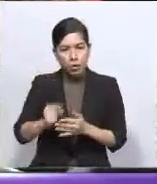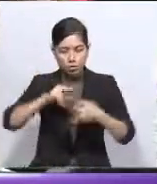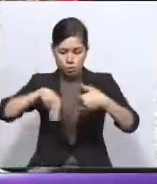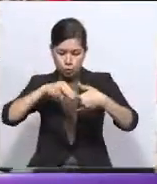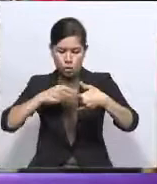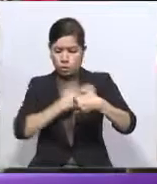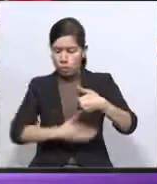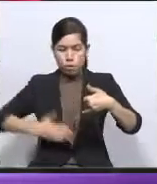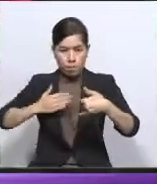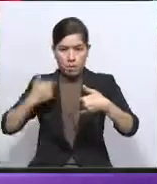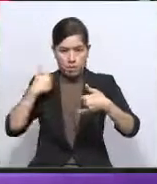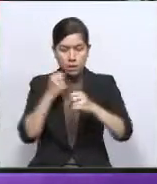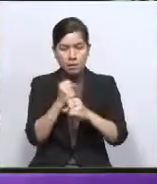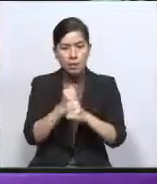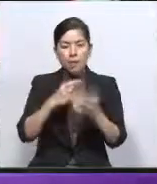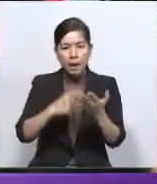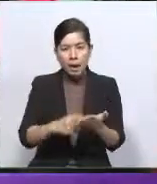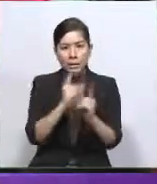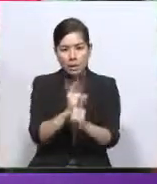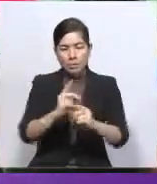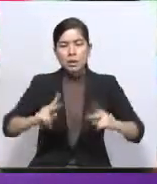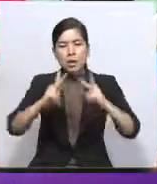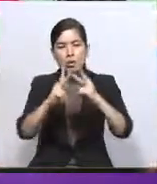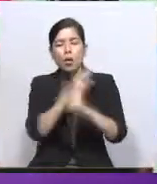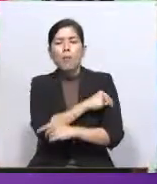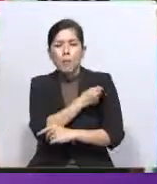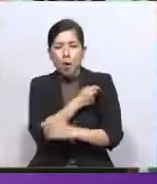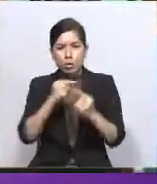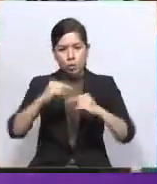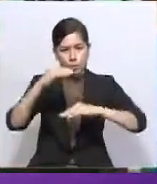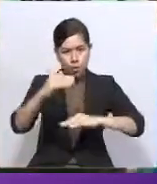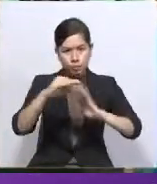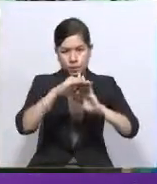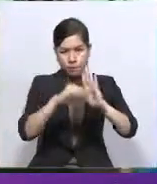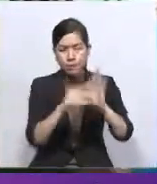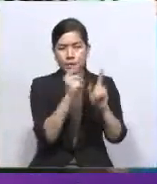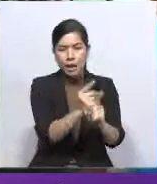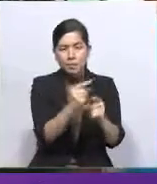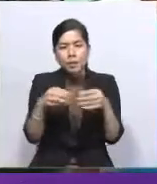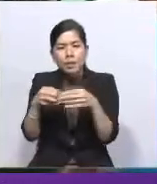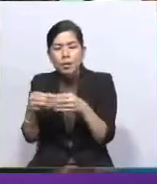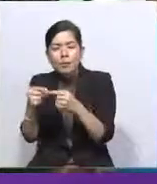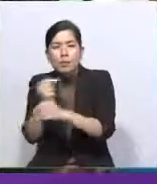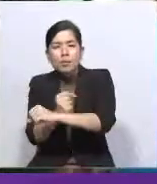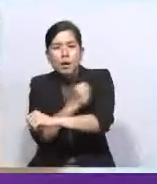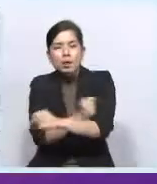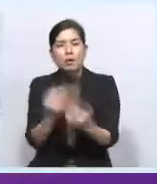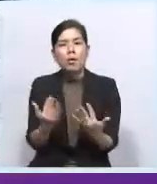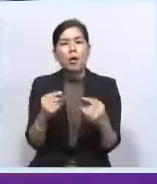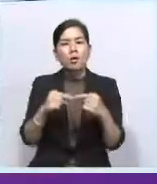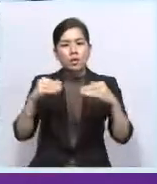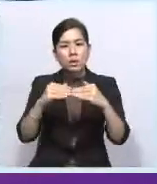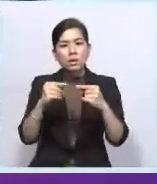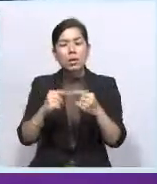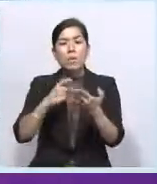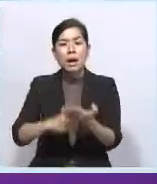ตรวจสุขภาพและทำประกันสุขภาพตามที่กระทรวงสาธารณสุขได้กำหนดไว้นอกจากนี้ครับแรงงานต่างด้าวที่อยู่ระหว่างการรอสิทธิประกันสังคมทุกคนนะ